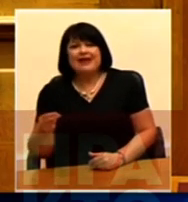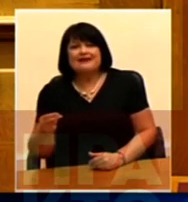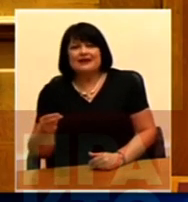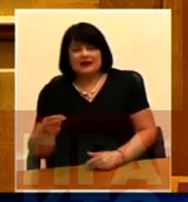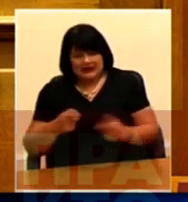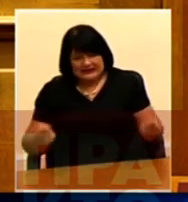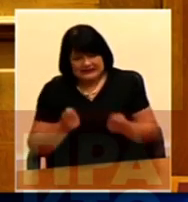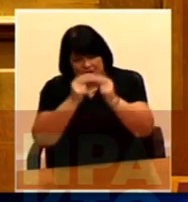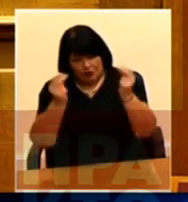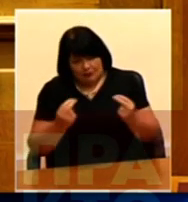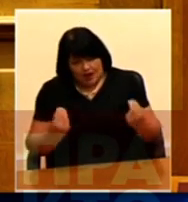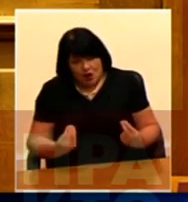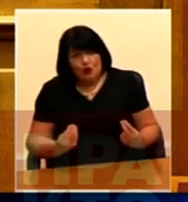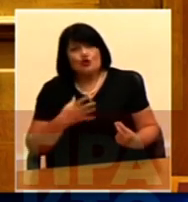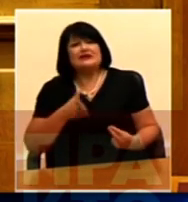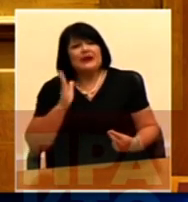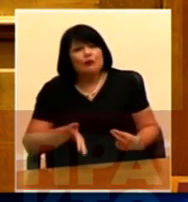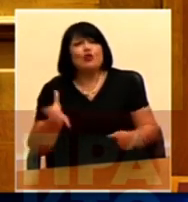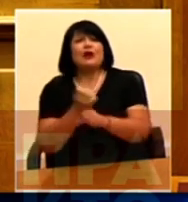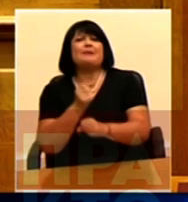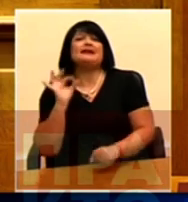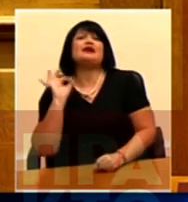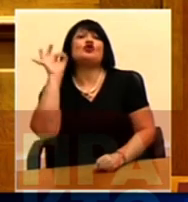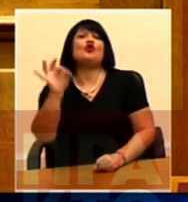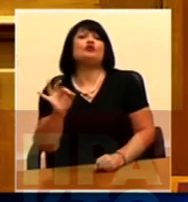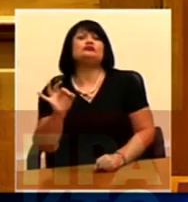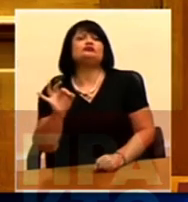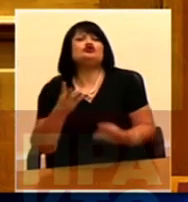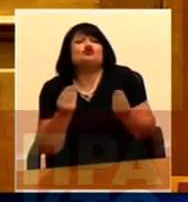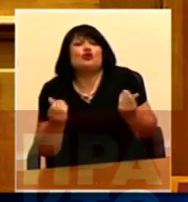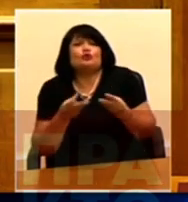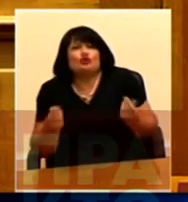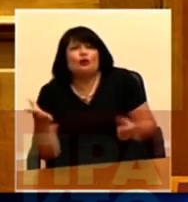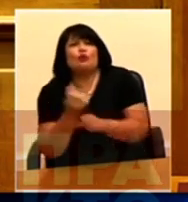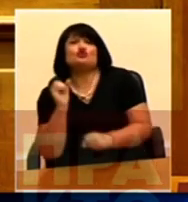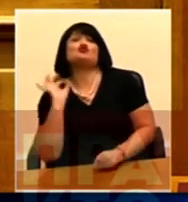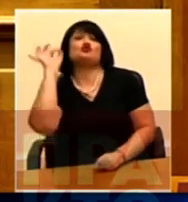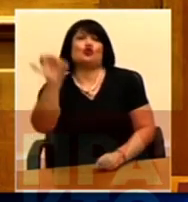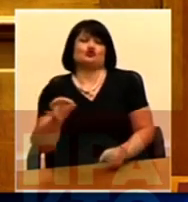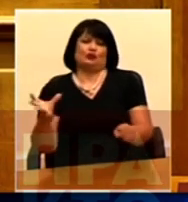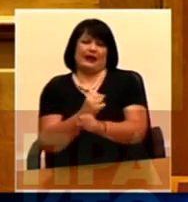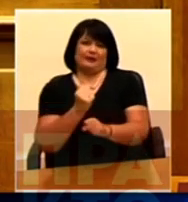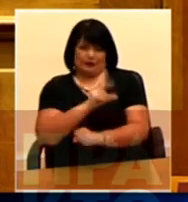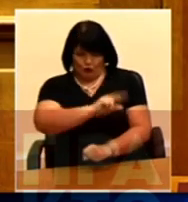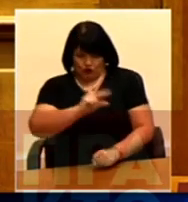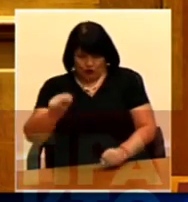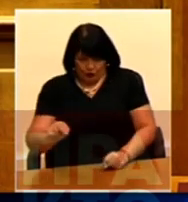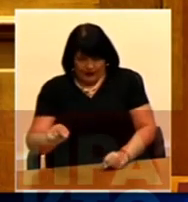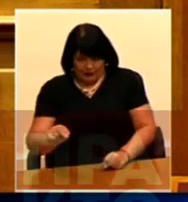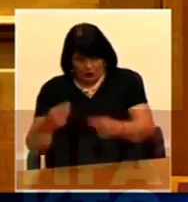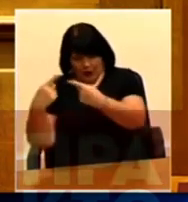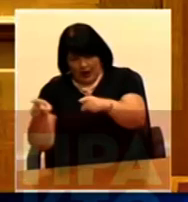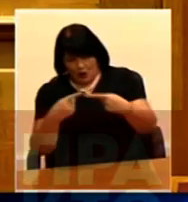τρόπο, και η αρετή ή η κακία του ανθρώπου δεν έγκυται στα μέσα, αλλά έγκυται στους στόχους. Έτσι κι εσείς